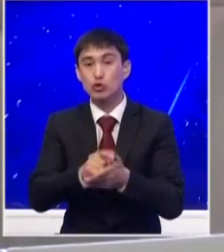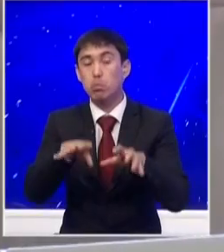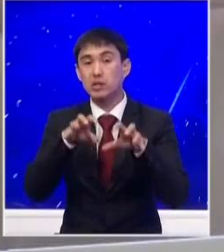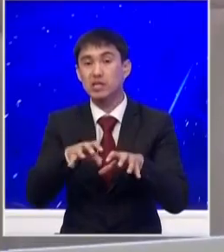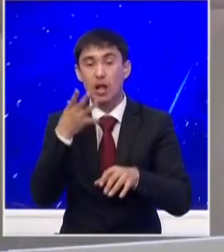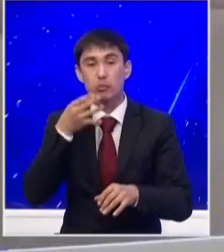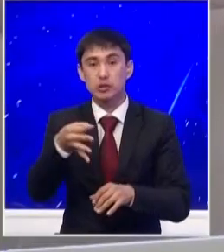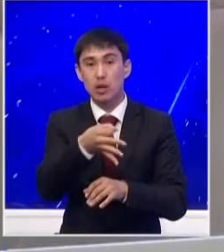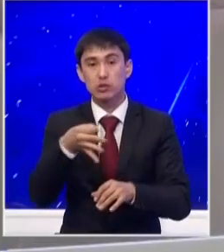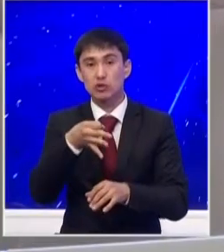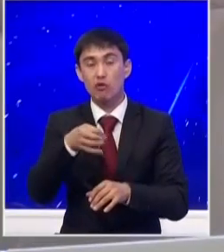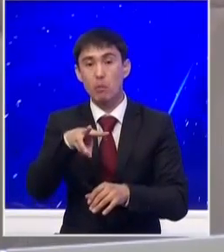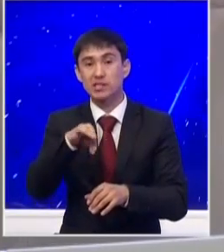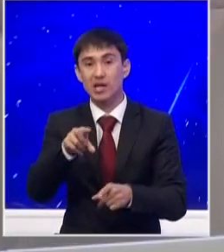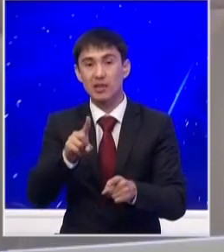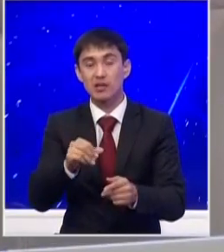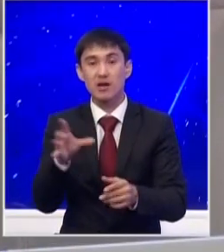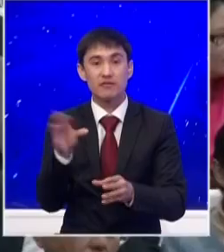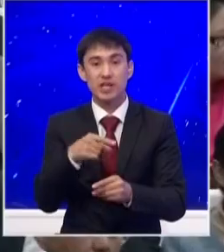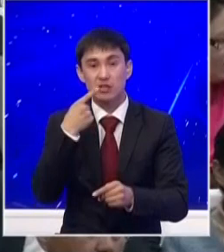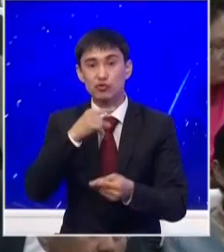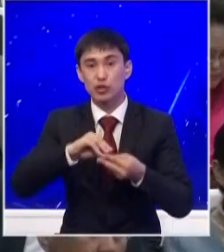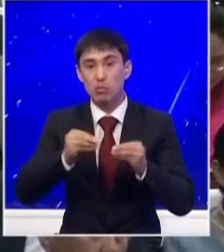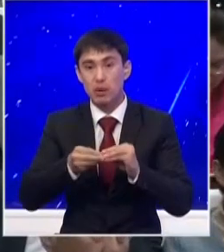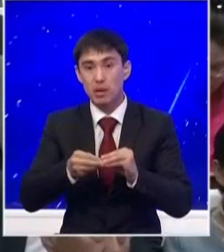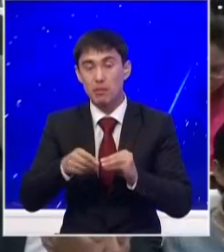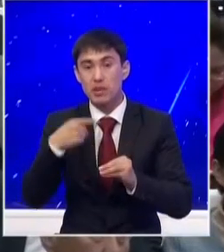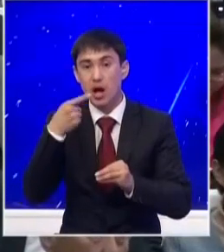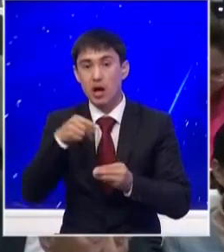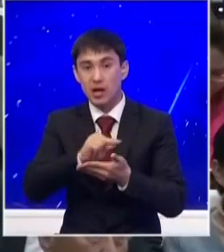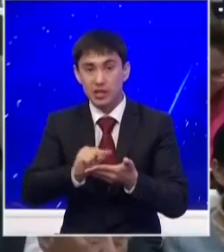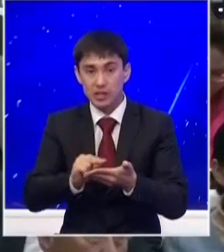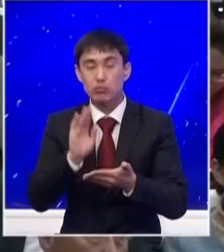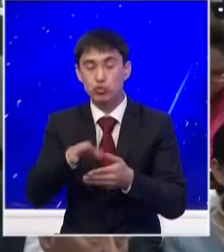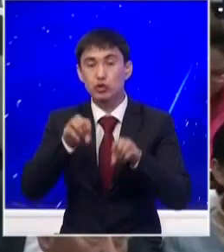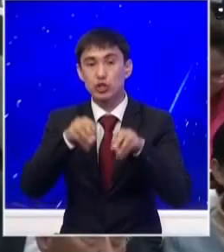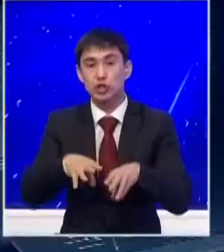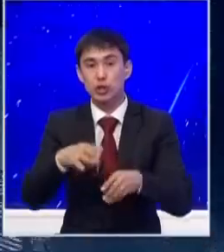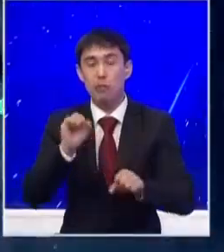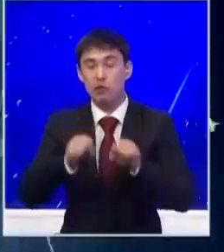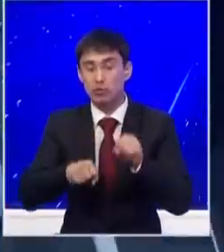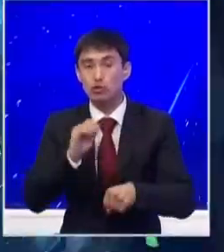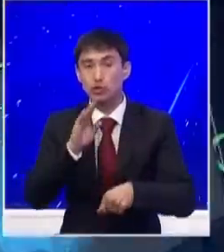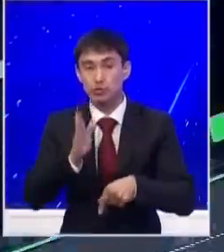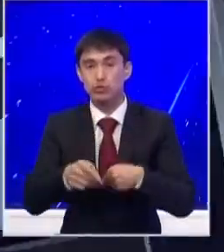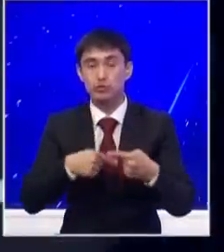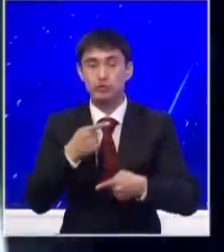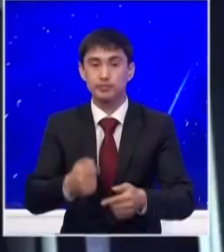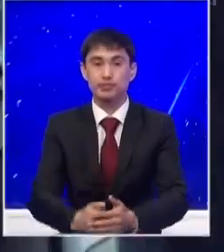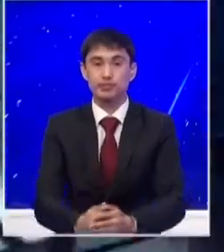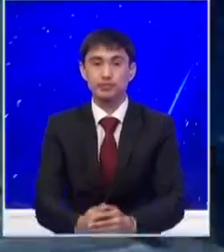председателя Алматинского областного маслихата все озвученные проблемы взяты на карандаш и будут решены по возможности